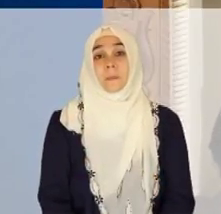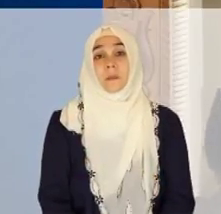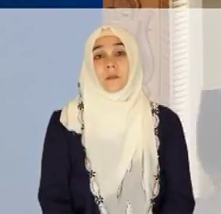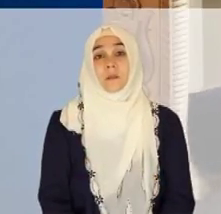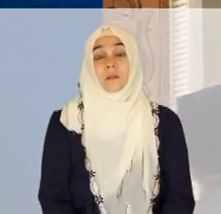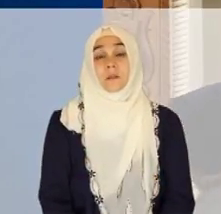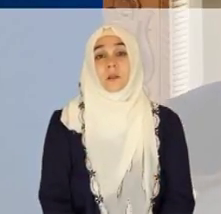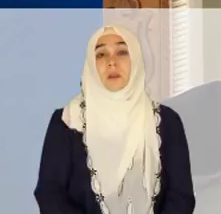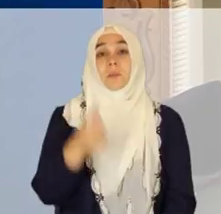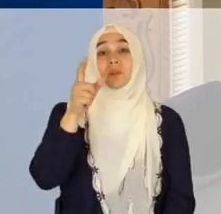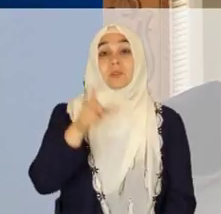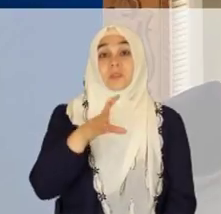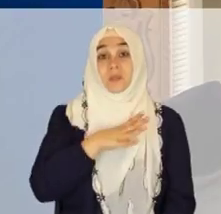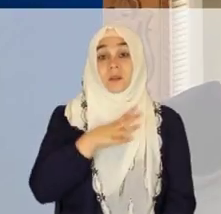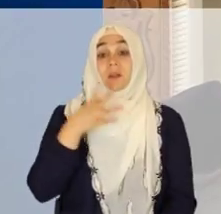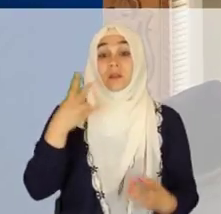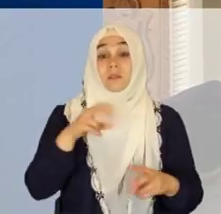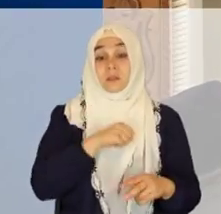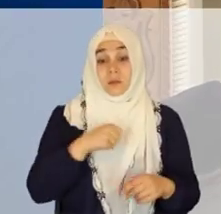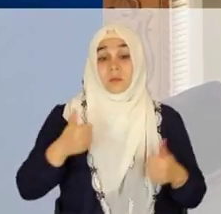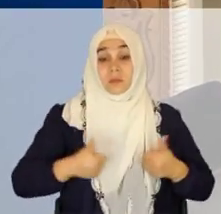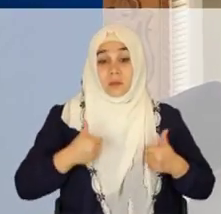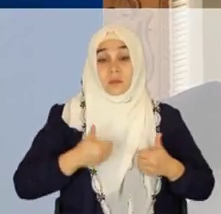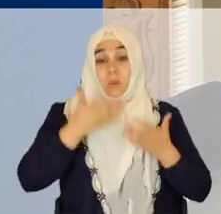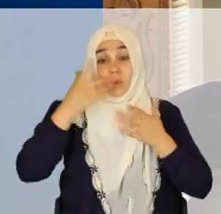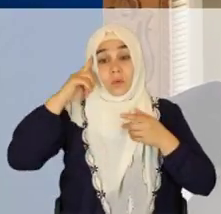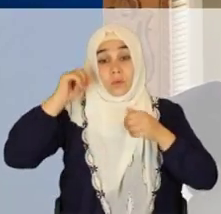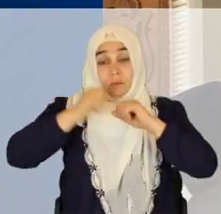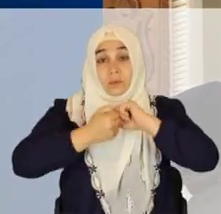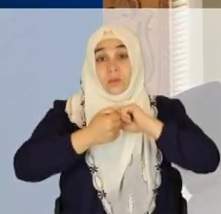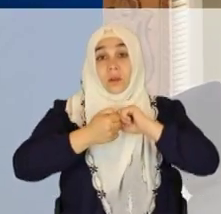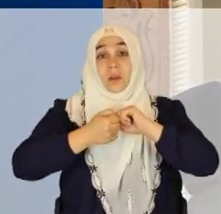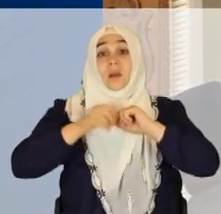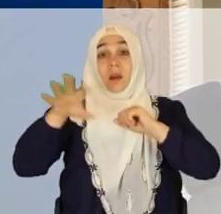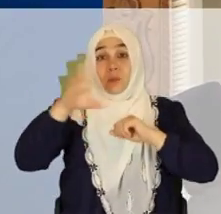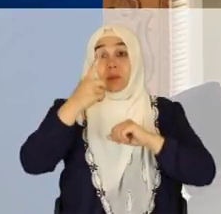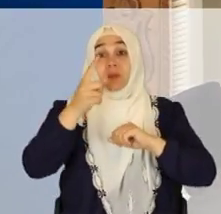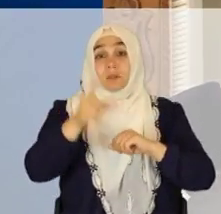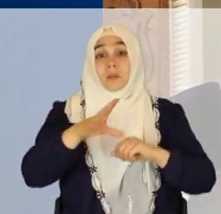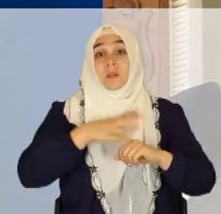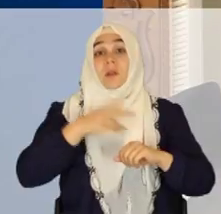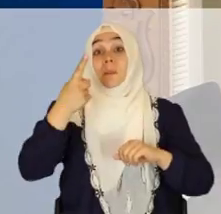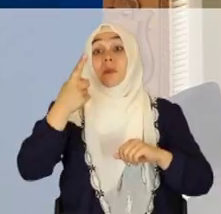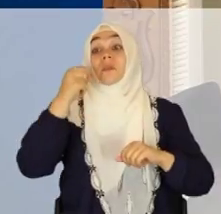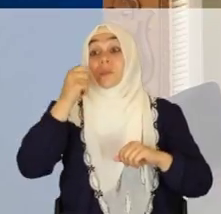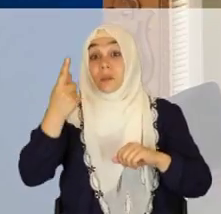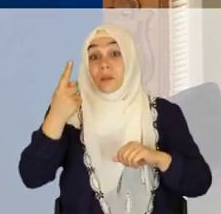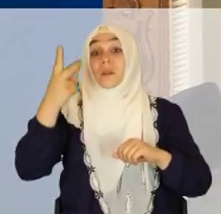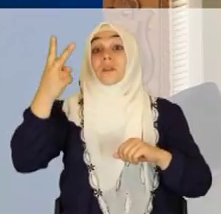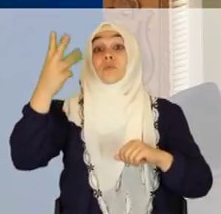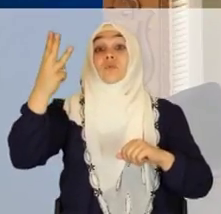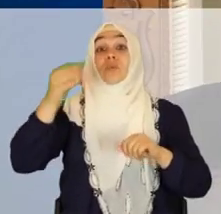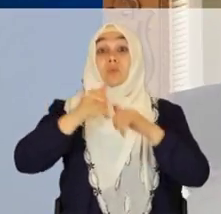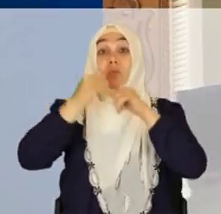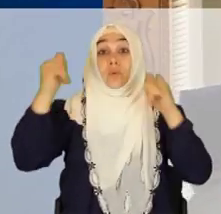Unaqa bo'lmaydi. Bitta odam qilsin, bitta odam. Bitta odam bor ekan qilsin, ertaga ikkita bo'ladi. Endinga